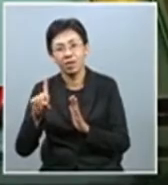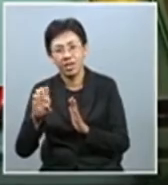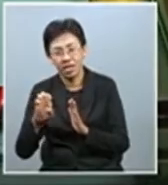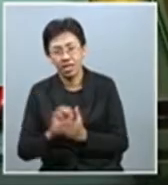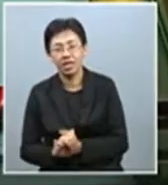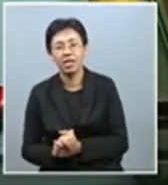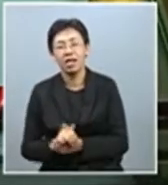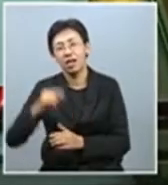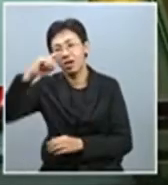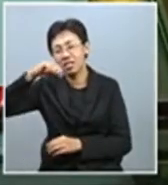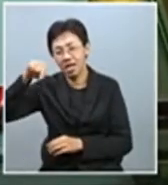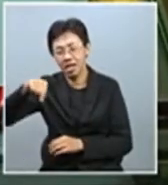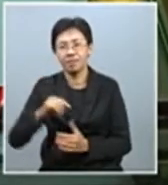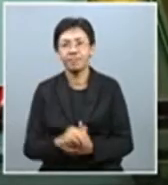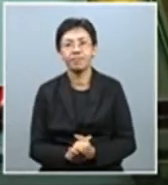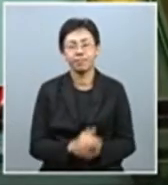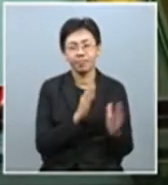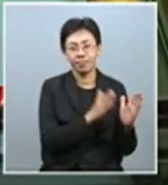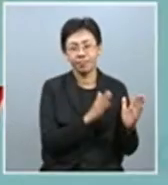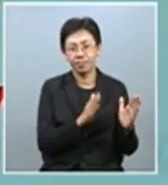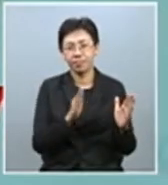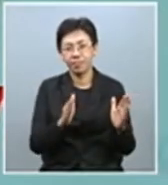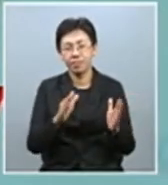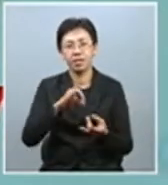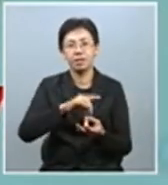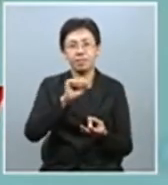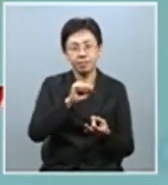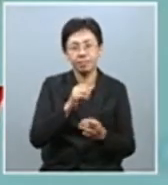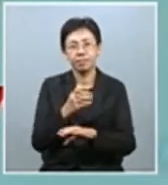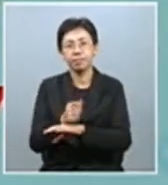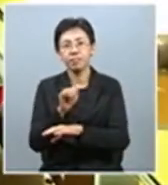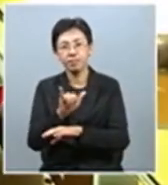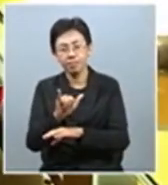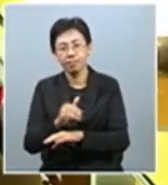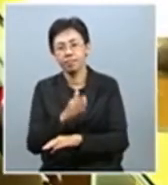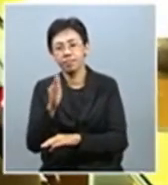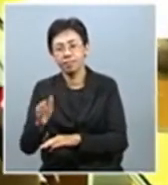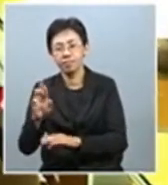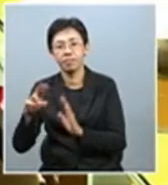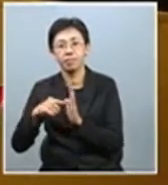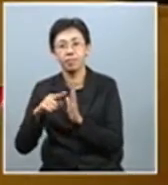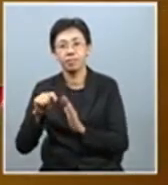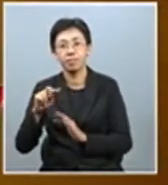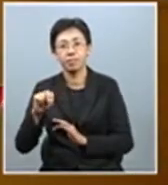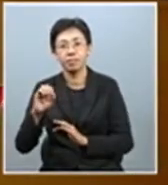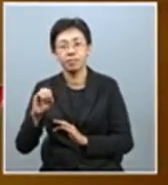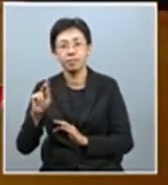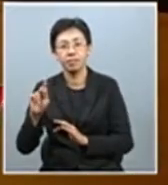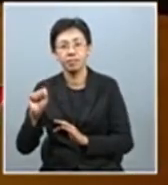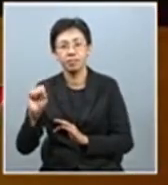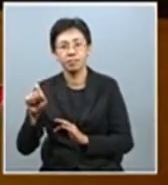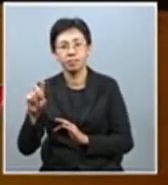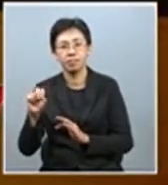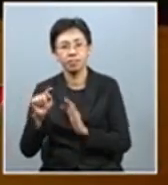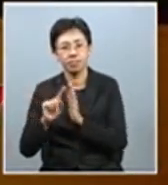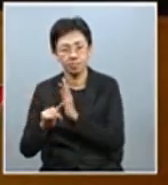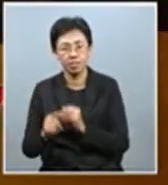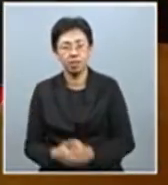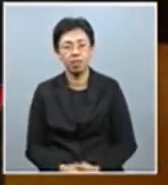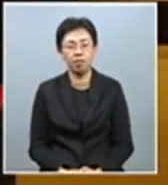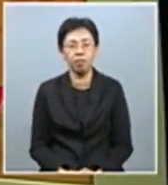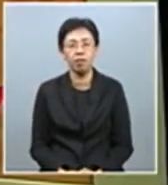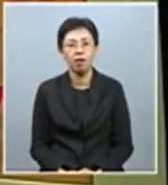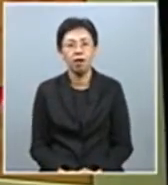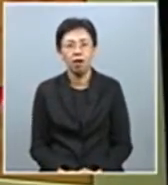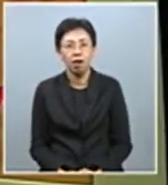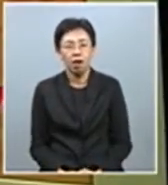าสตร์ชาติไทยก็คืออาณาจักรสุโขทัยอยุธยาจนมาถึงยุครัตนโกสินทร์ ชั้นถัดมาจะเป็นการรว